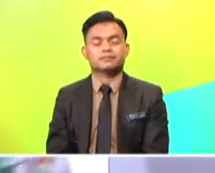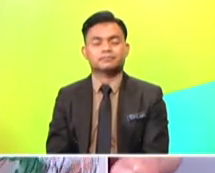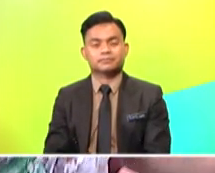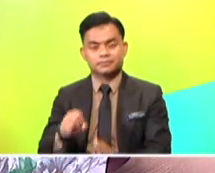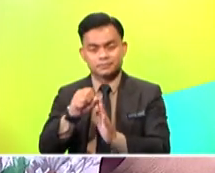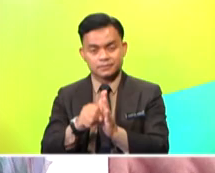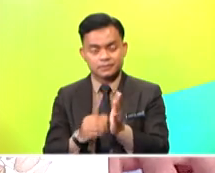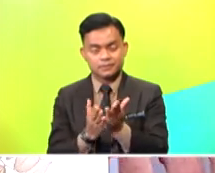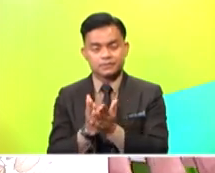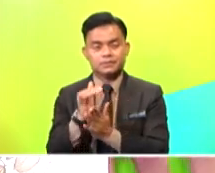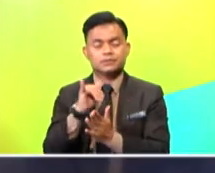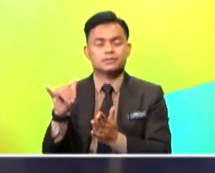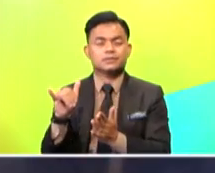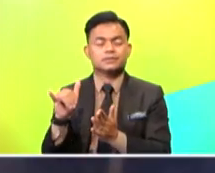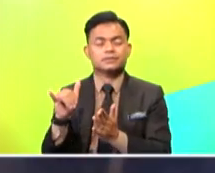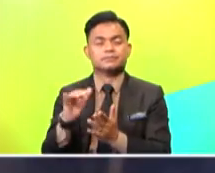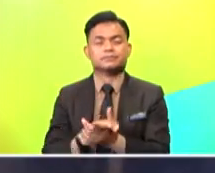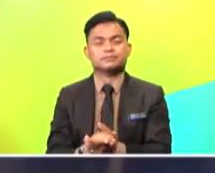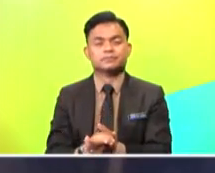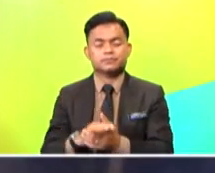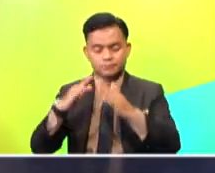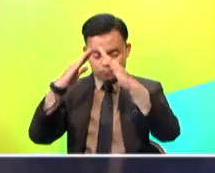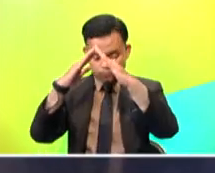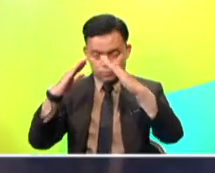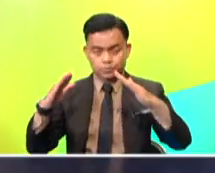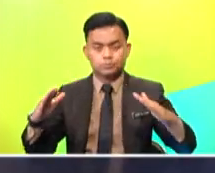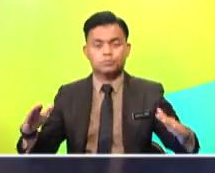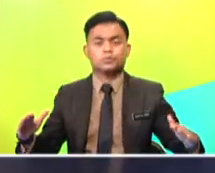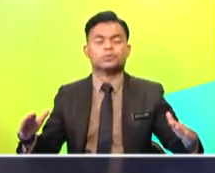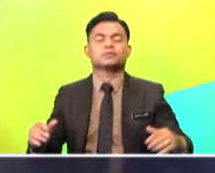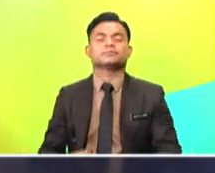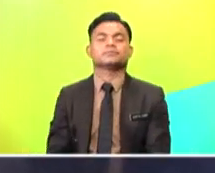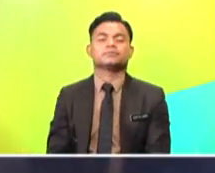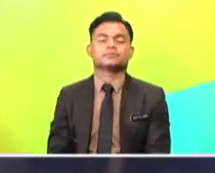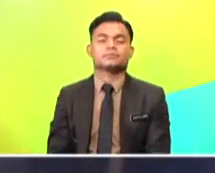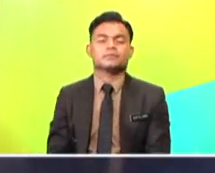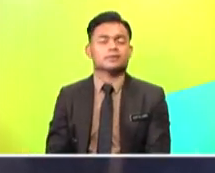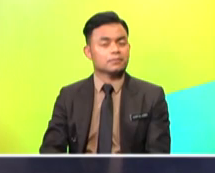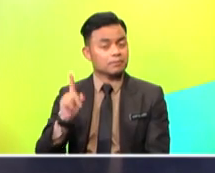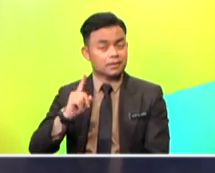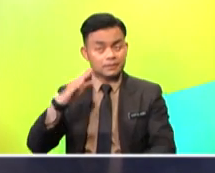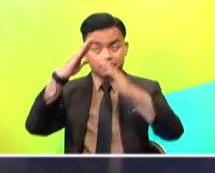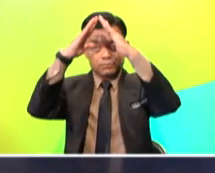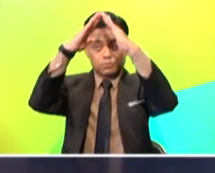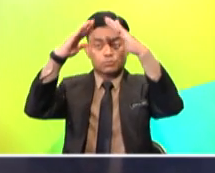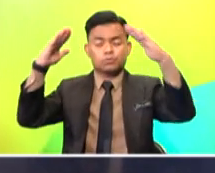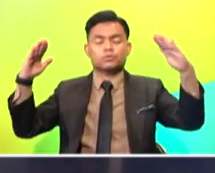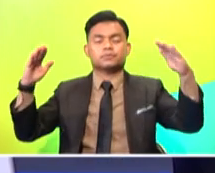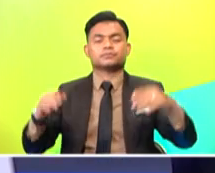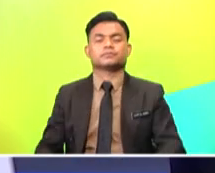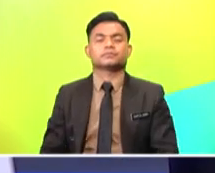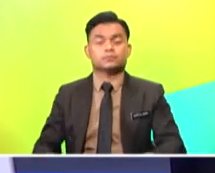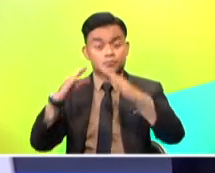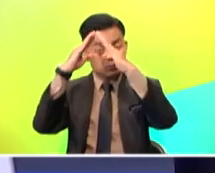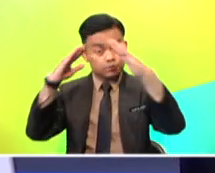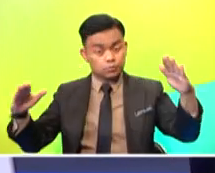Fan. Tu bumbung. Bumbung yang Ifan mencari-cari tadi. Ada dekat mana sini. Mana bumbung tu? Ini dia bumbung berwarna